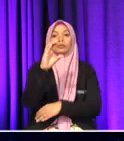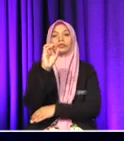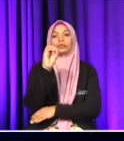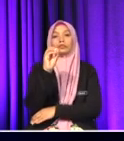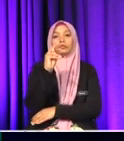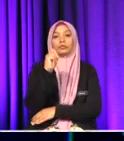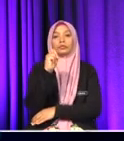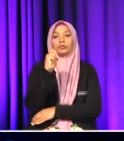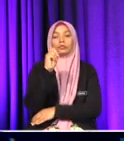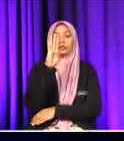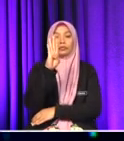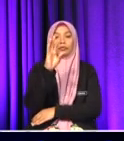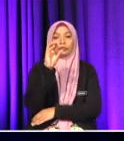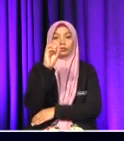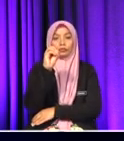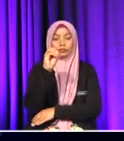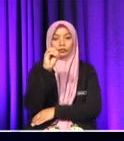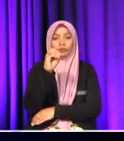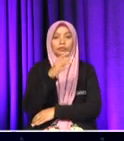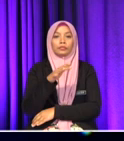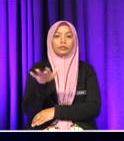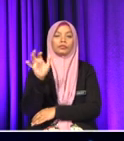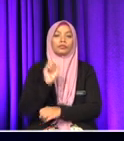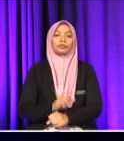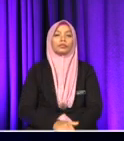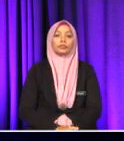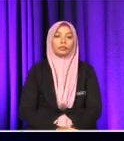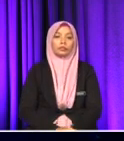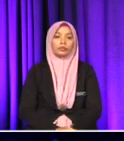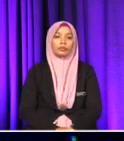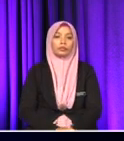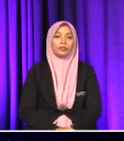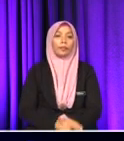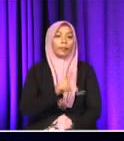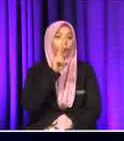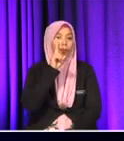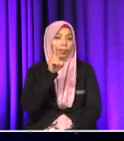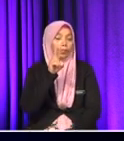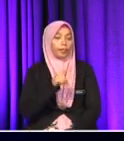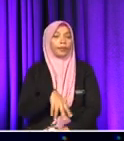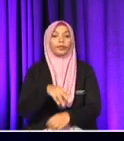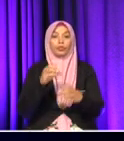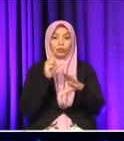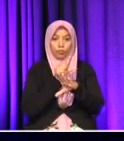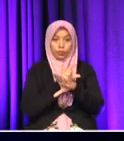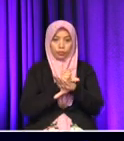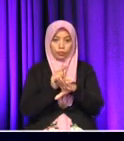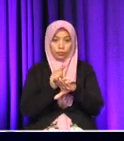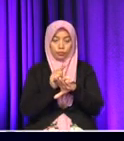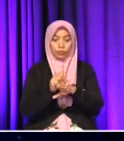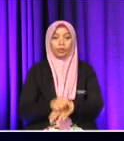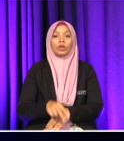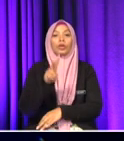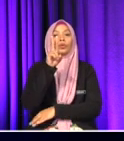atau gambar sebagai lambang atau tanda pengenalan Syarikat ialah Victoria logo yang menggunakan font sebagai lambang atau